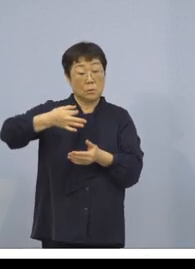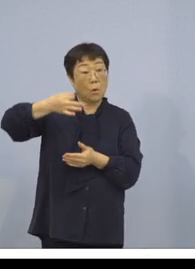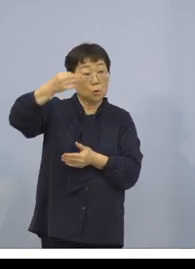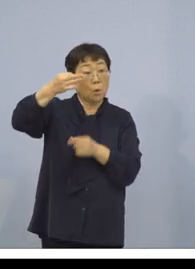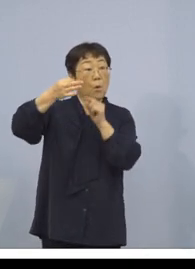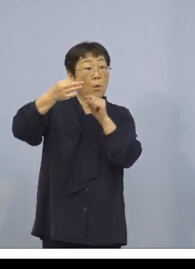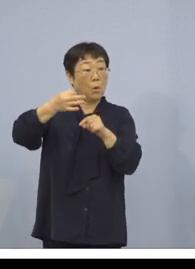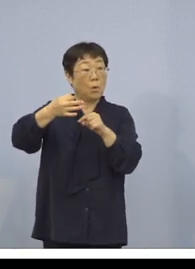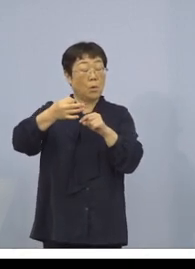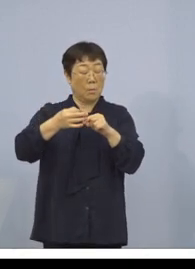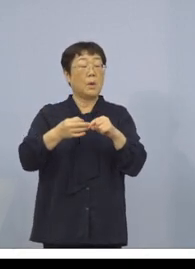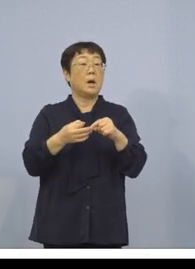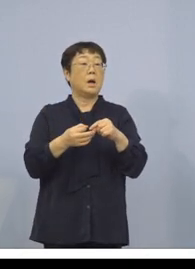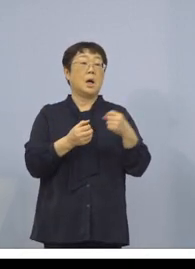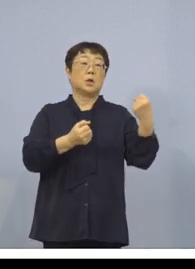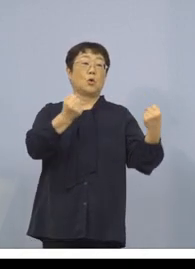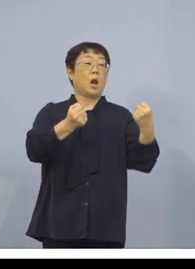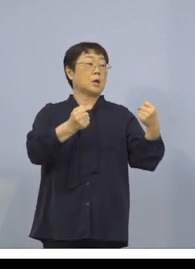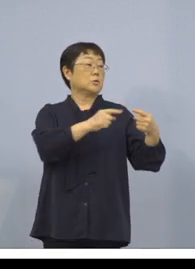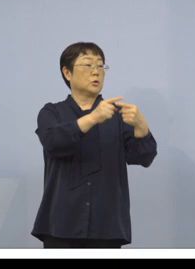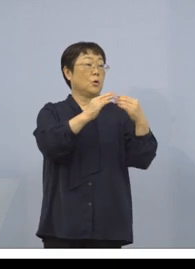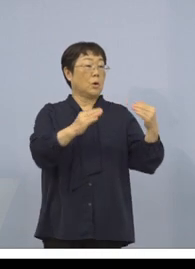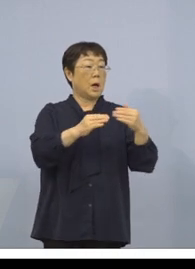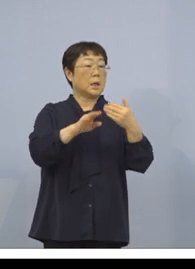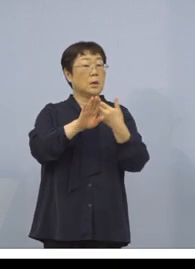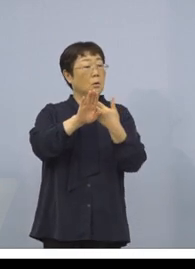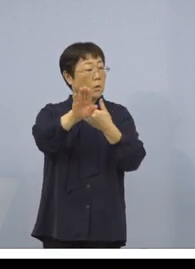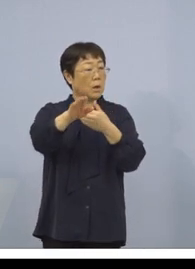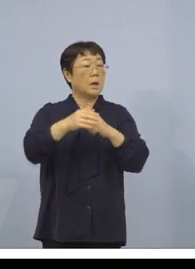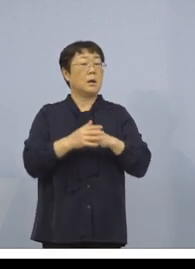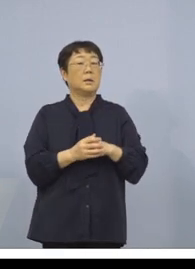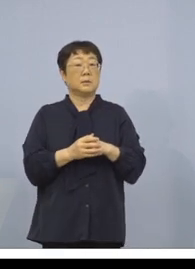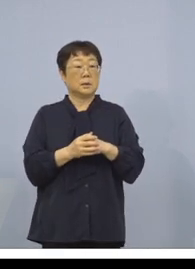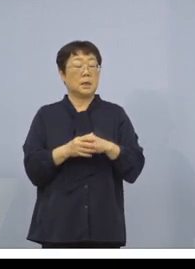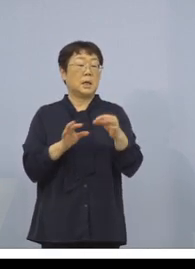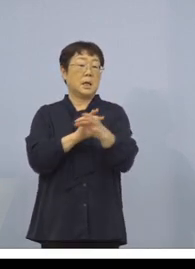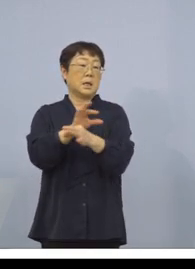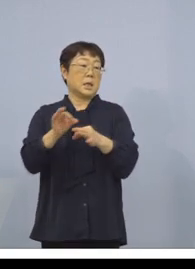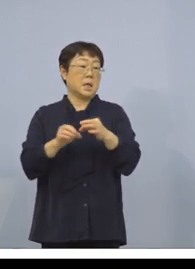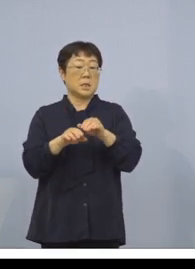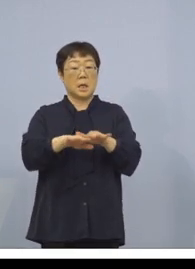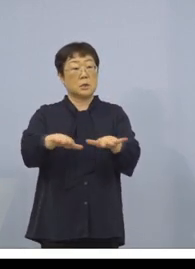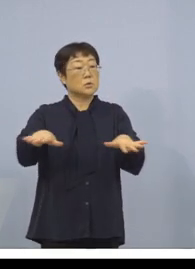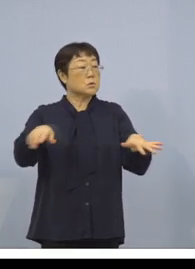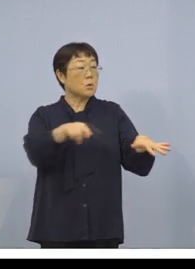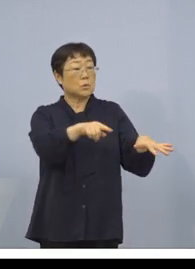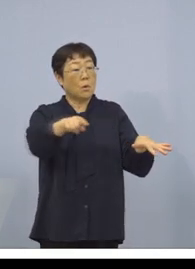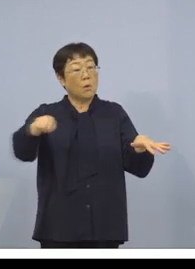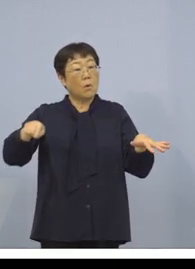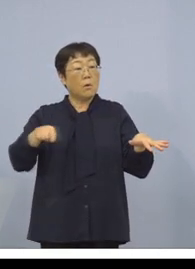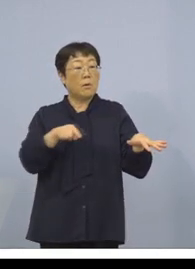これはトラック業界のみならずですね、これは経済の裾野に大きく、